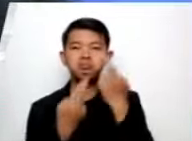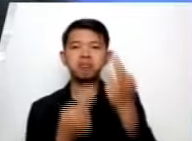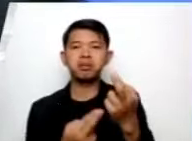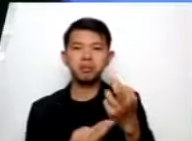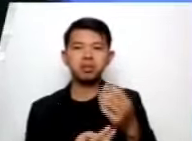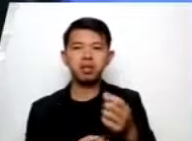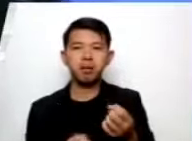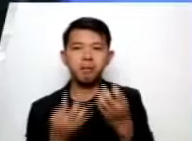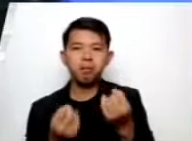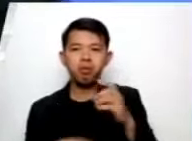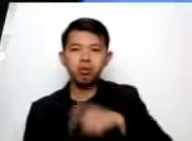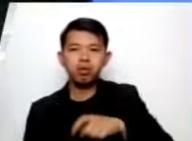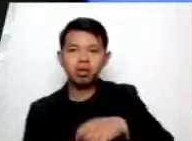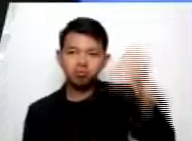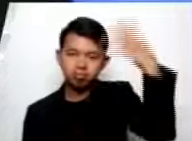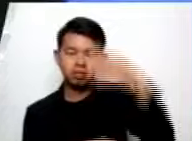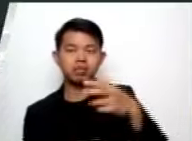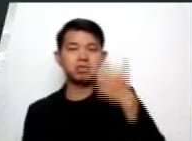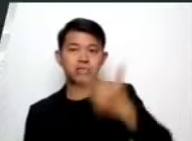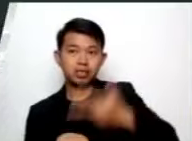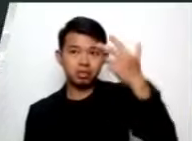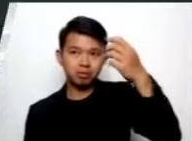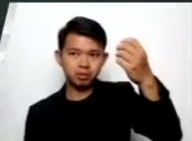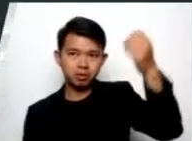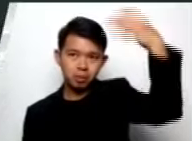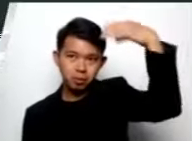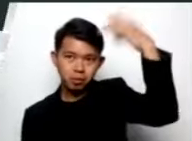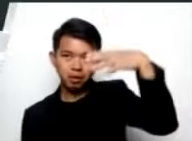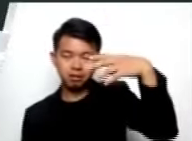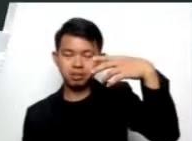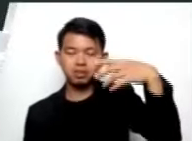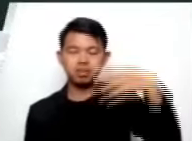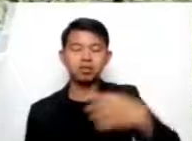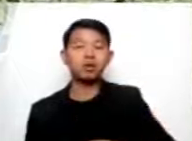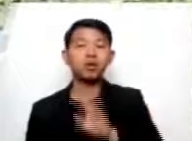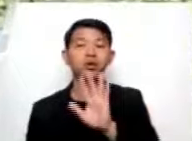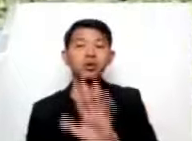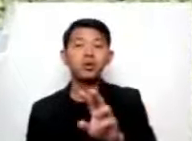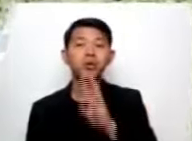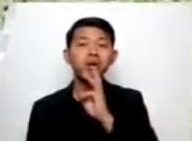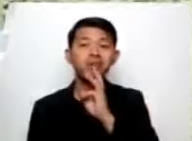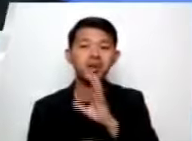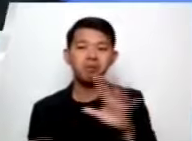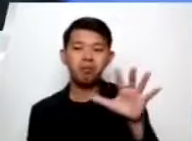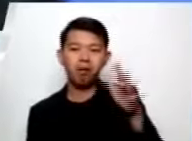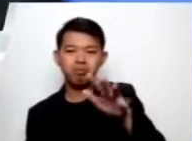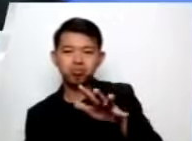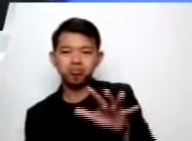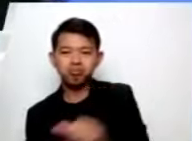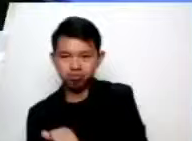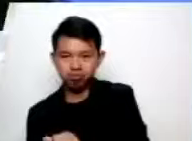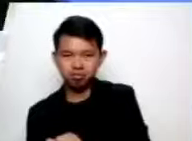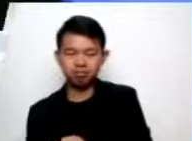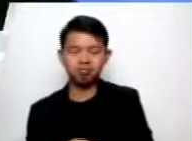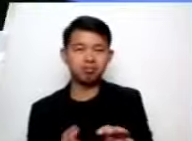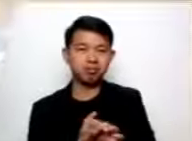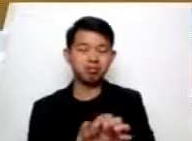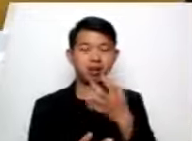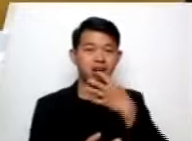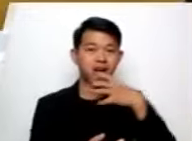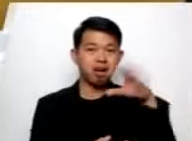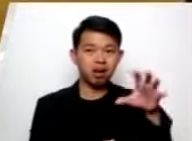ka 3 times a day during the heat. Maubos naman yung tubig para sa tubigan. Drought na nga. Pagkatapos, mawala tayong